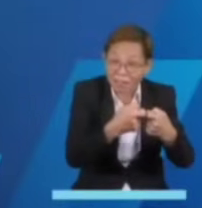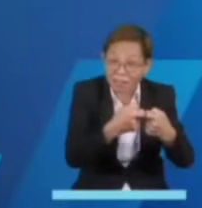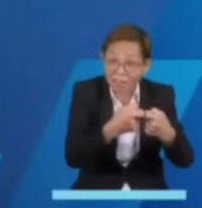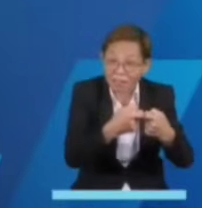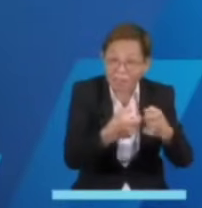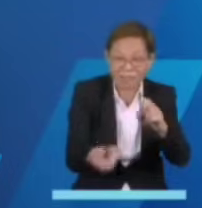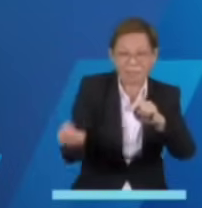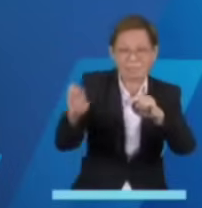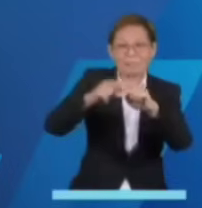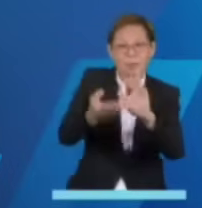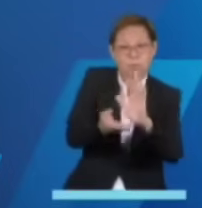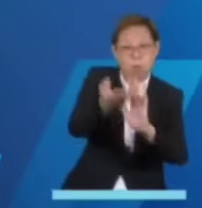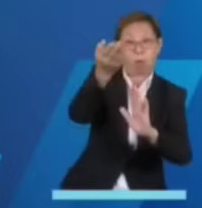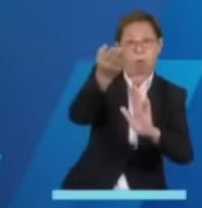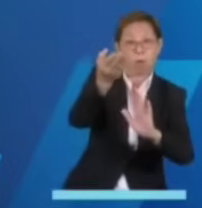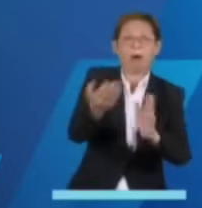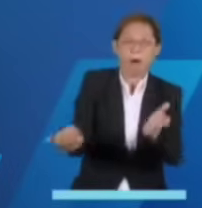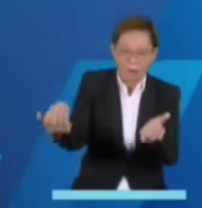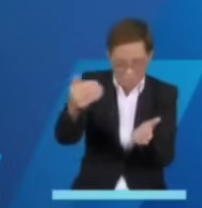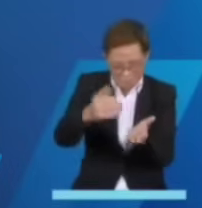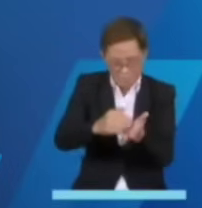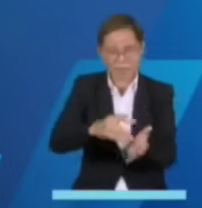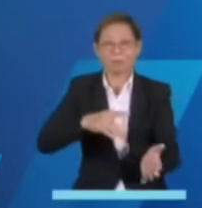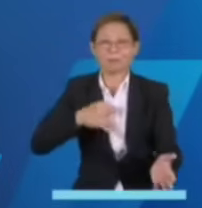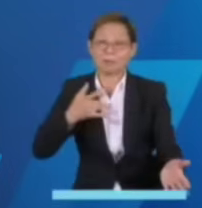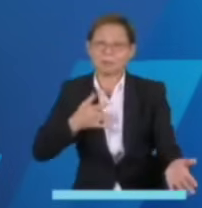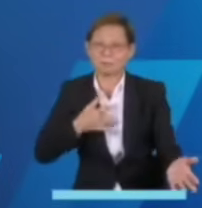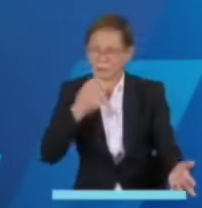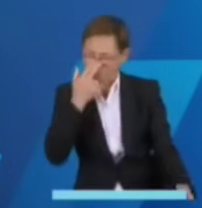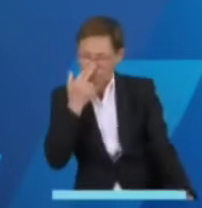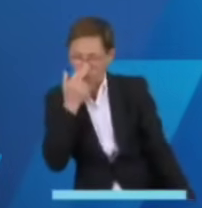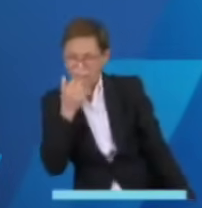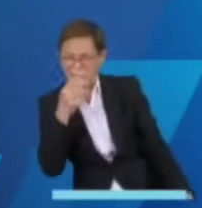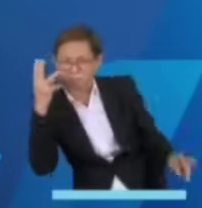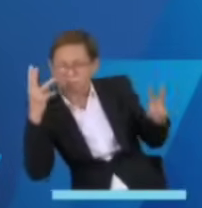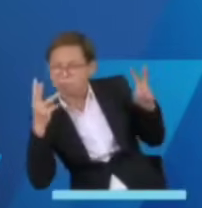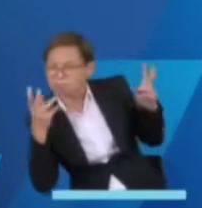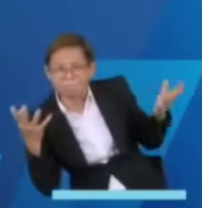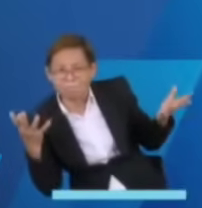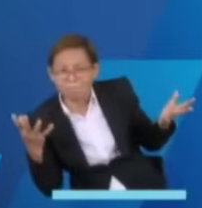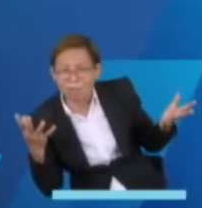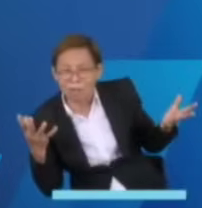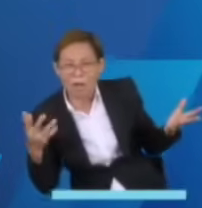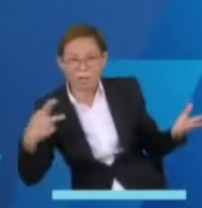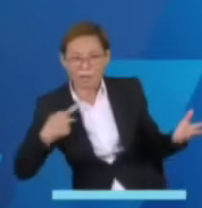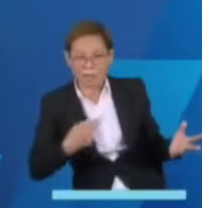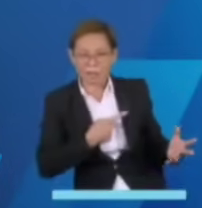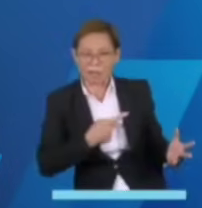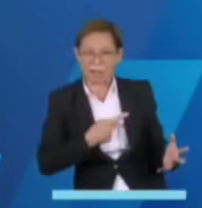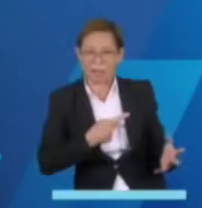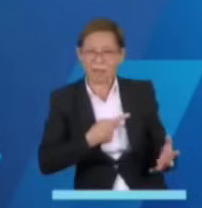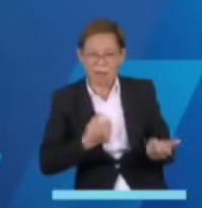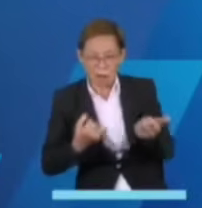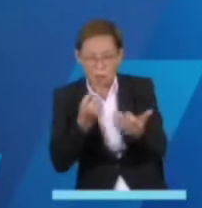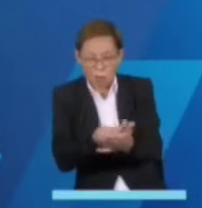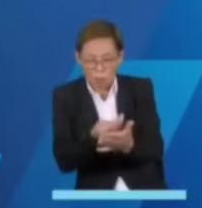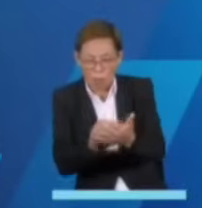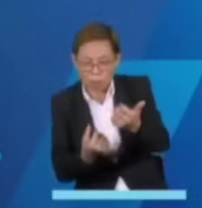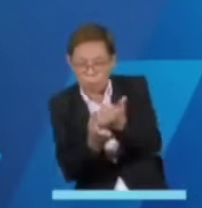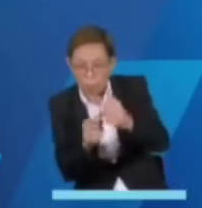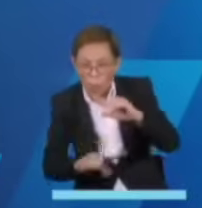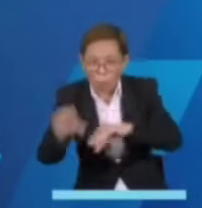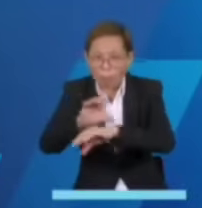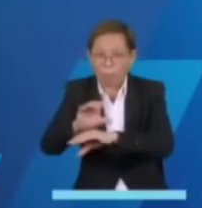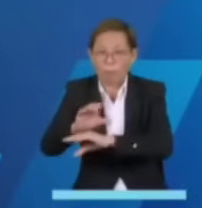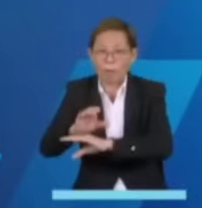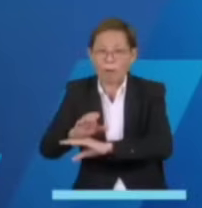tingkatkan. Saya sekali lagi rasa aneh dan bingung. Kita tarik subsidi elektrik